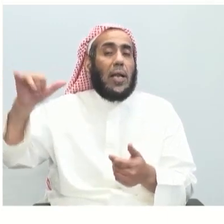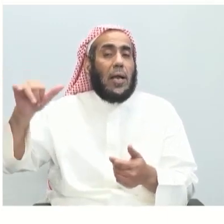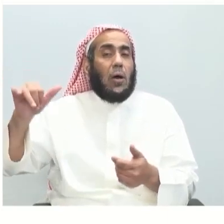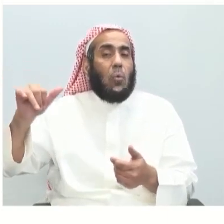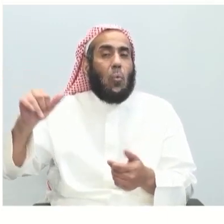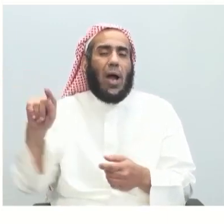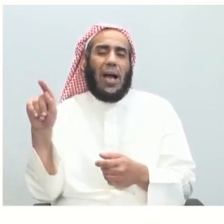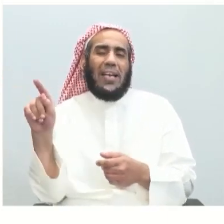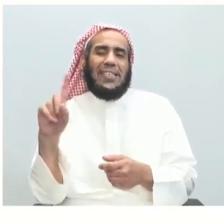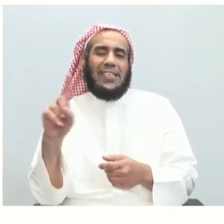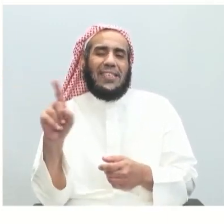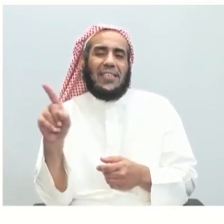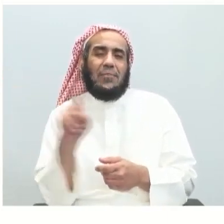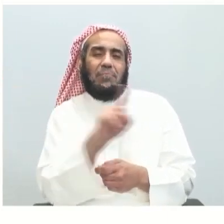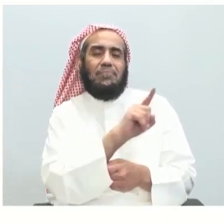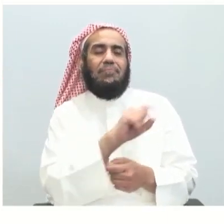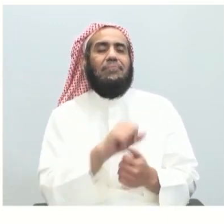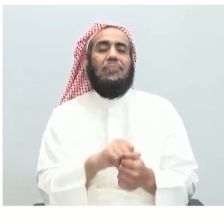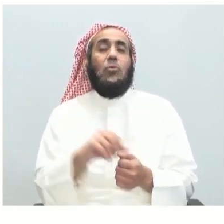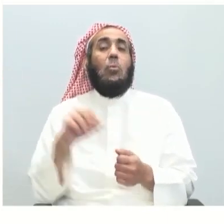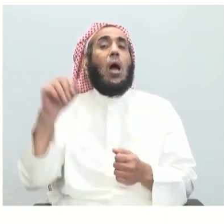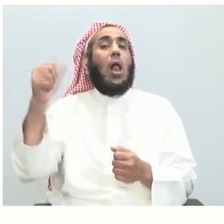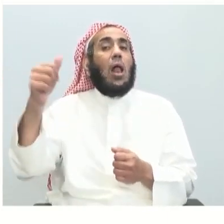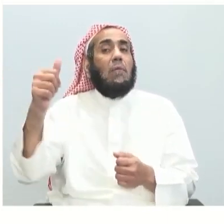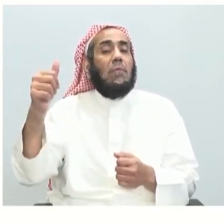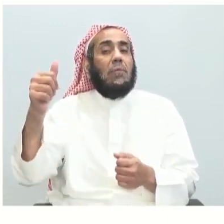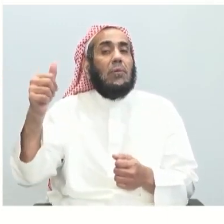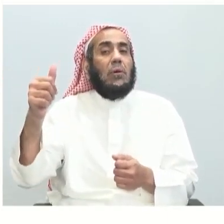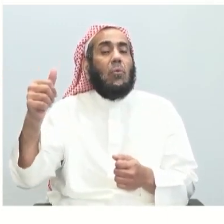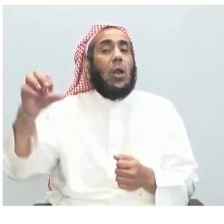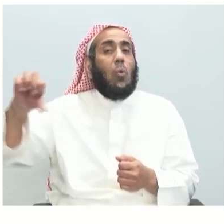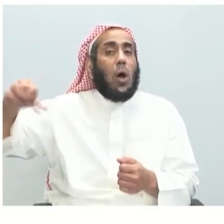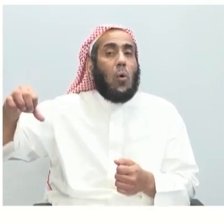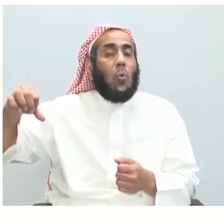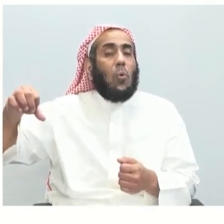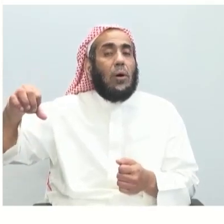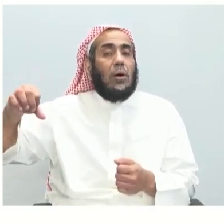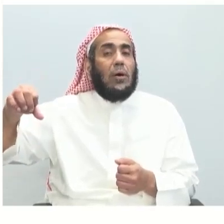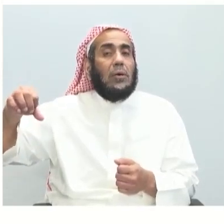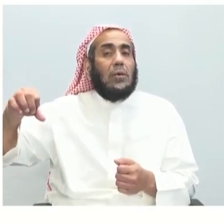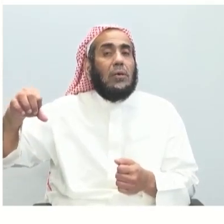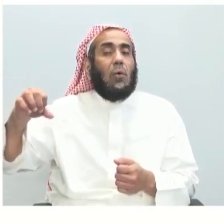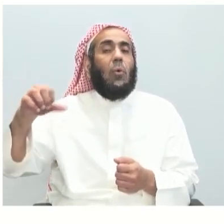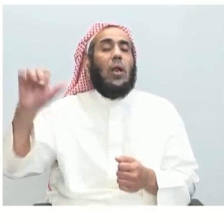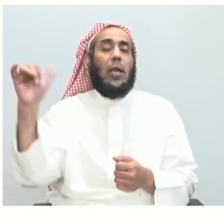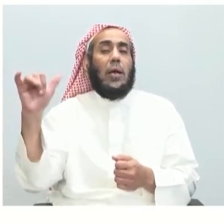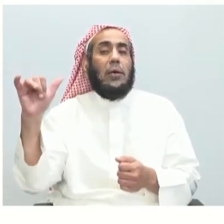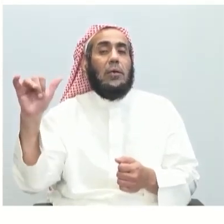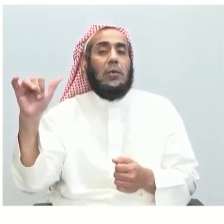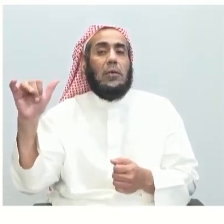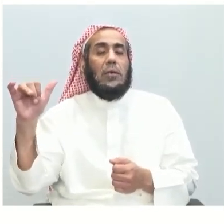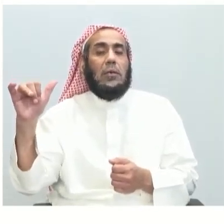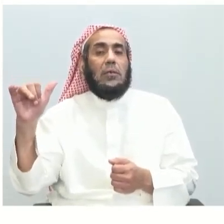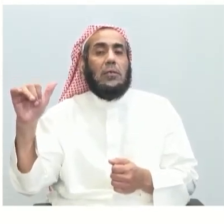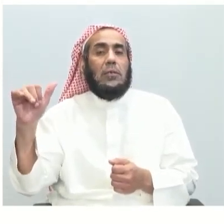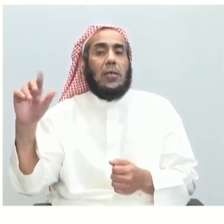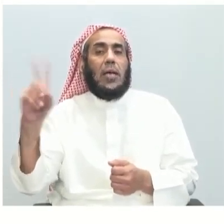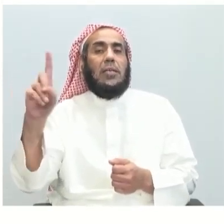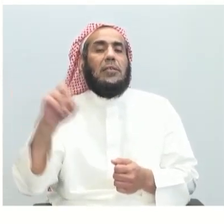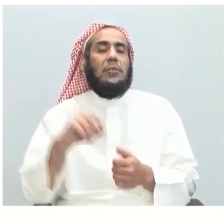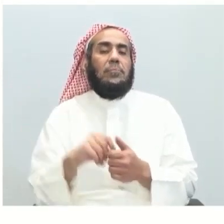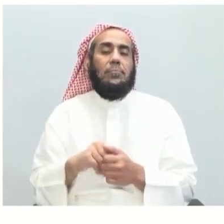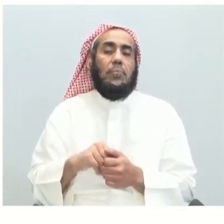وترسم على السطر ترسم على الالف وترسم على الواو وترسم على ياء وترسم على